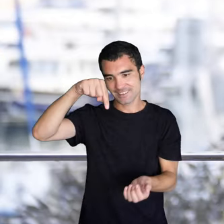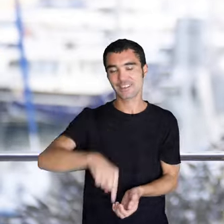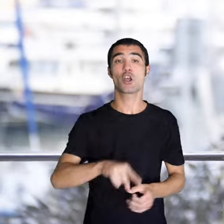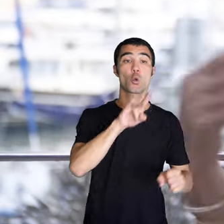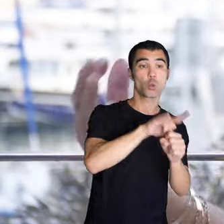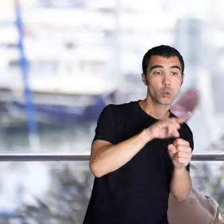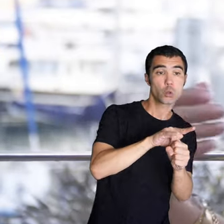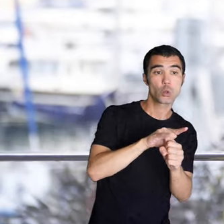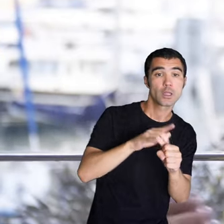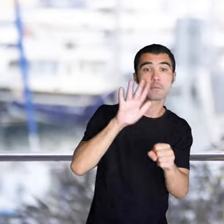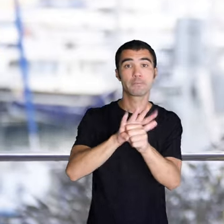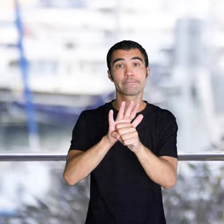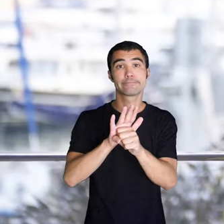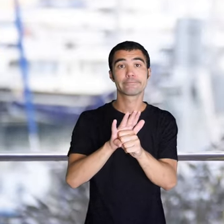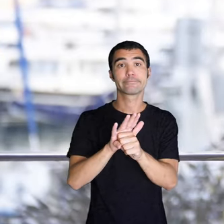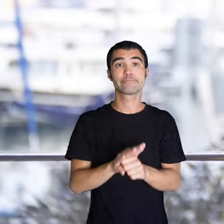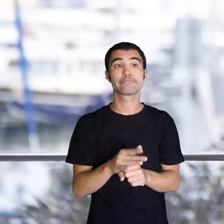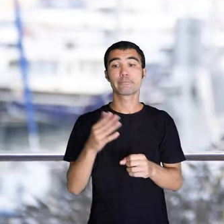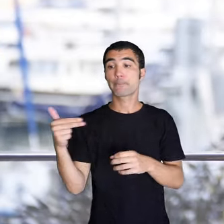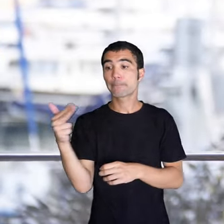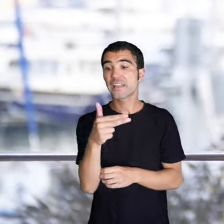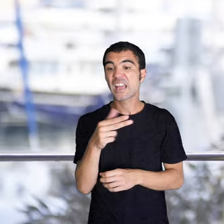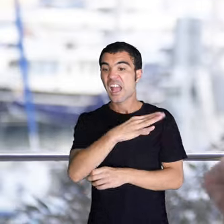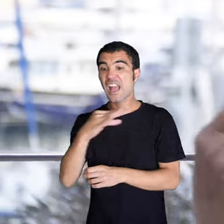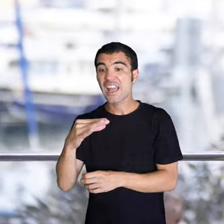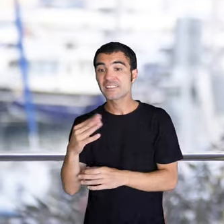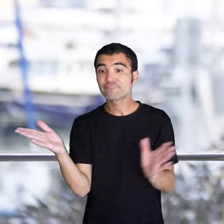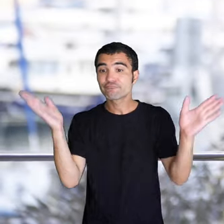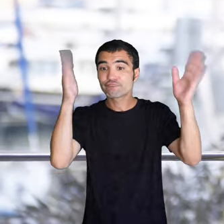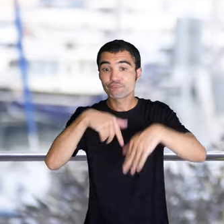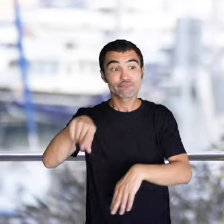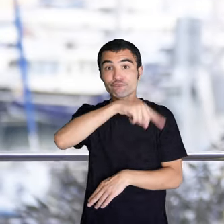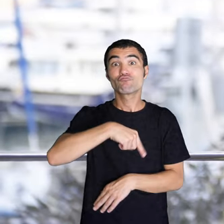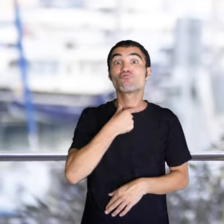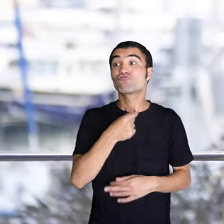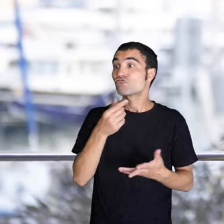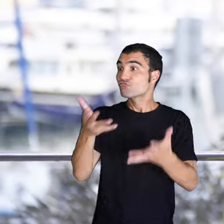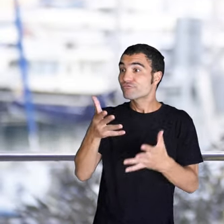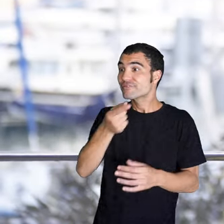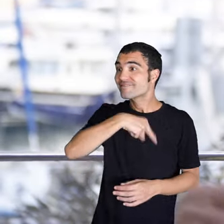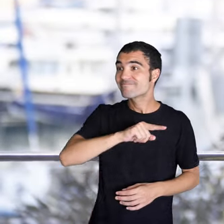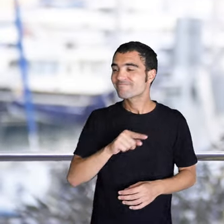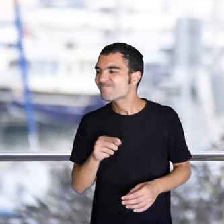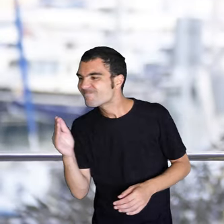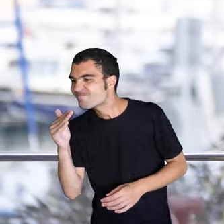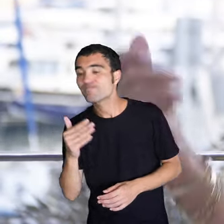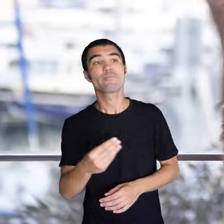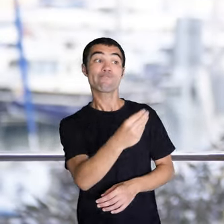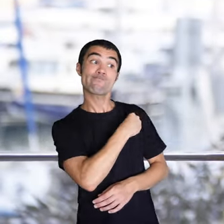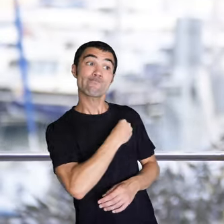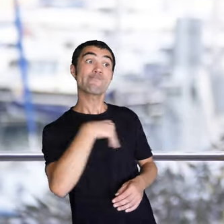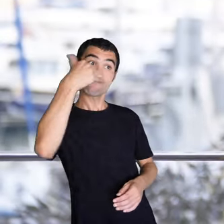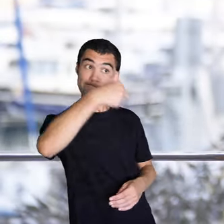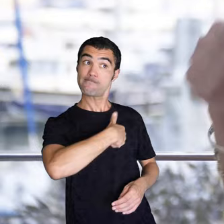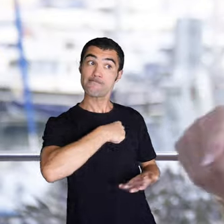dilluns, dimarts, no hi havia segons quina classe de peix, de calamar d'aquest de potera, que és el que els agradava a ells, ja ens acomanaven i